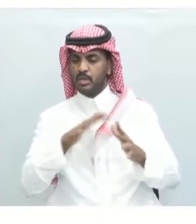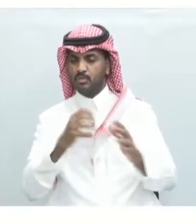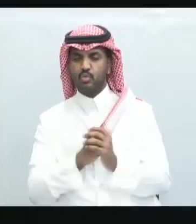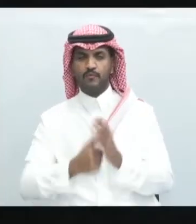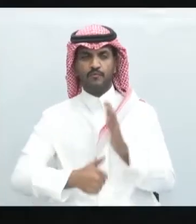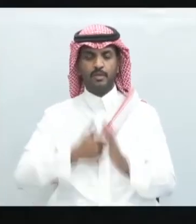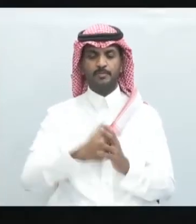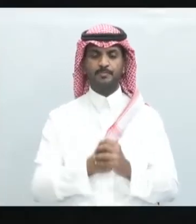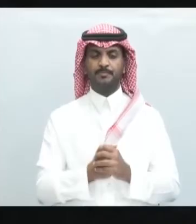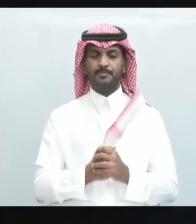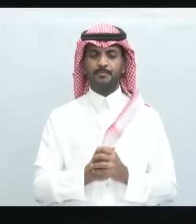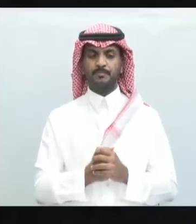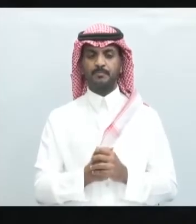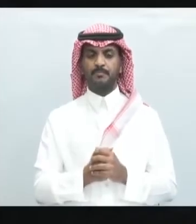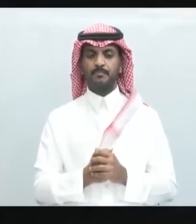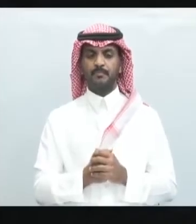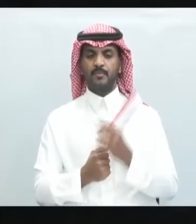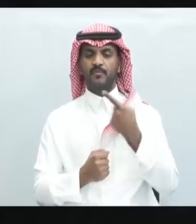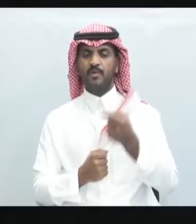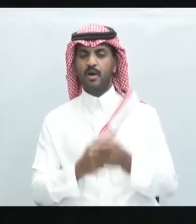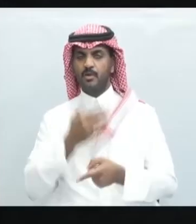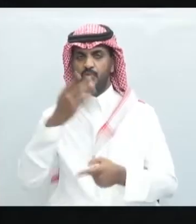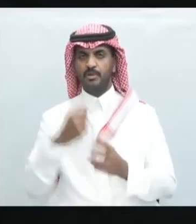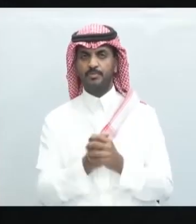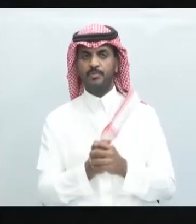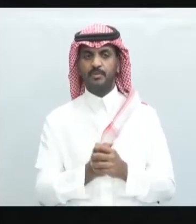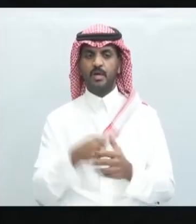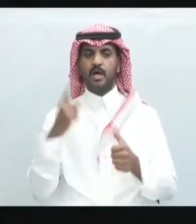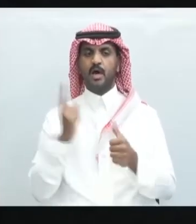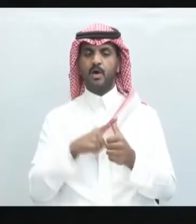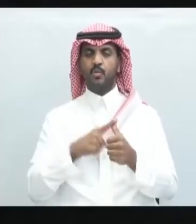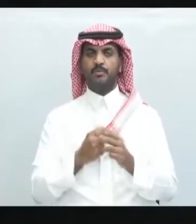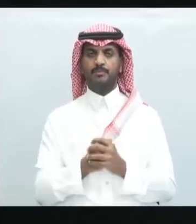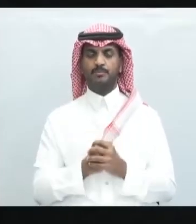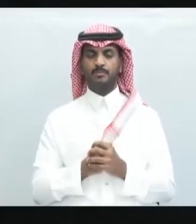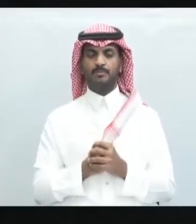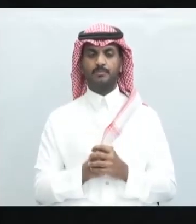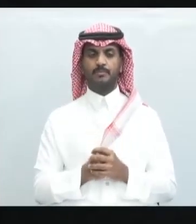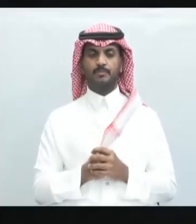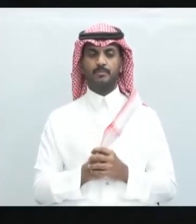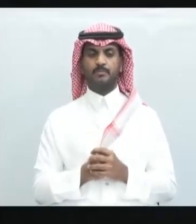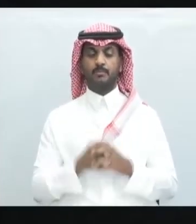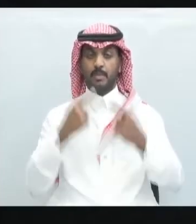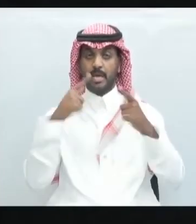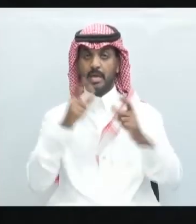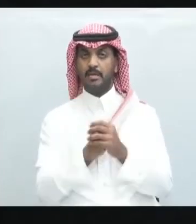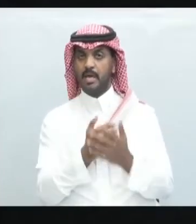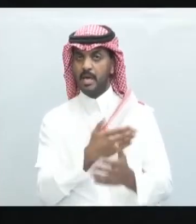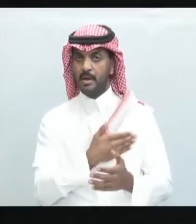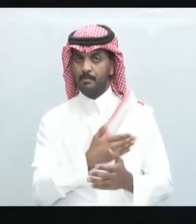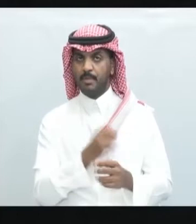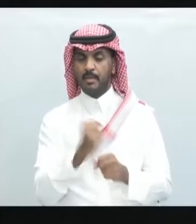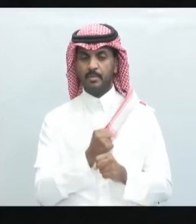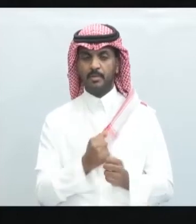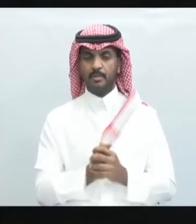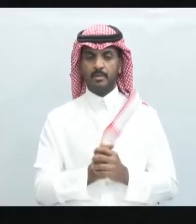افضل في العمل فقال النبي صلى الله عليه وسلم في اول هذه الاعمال وبياني احب هذه الاعمال الى